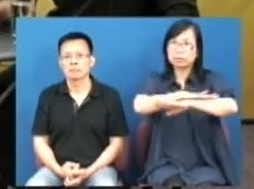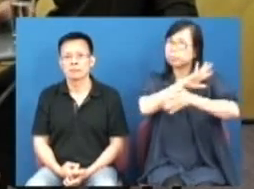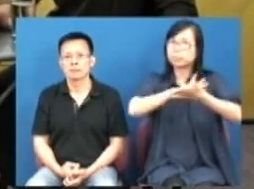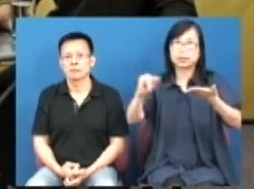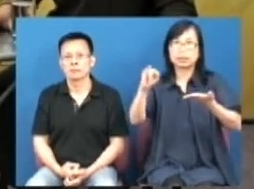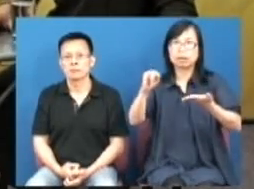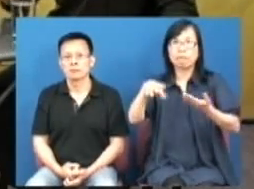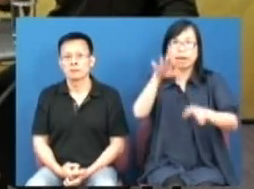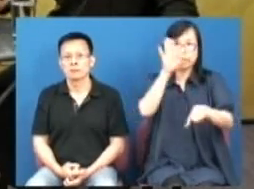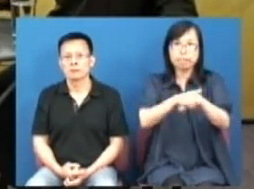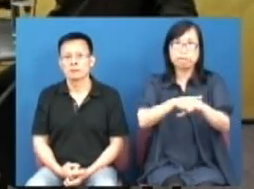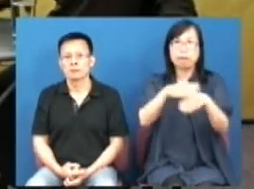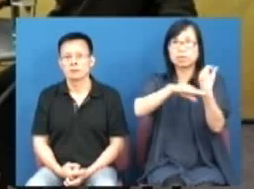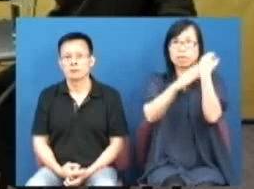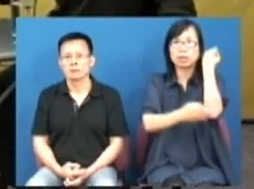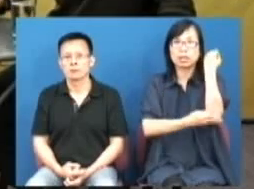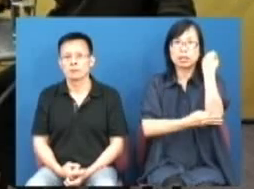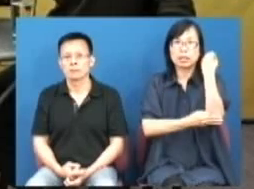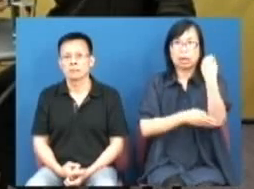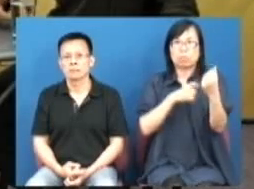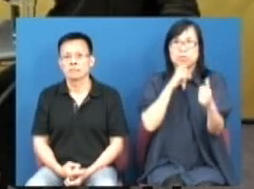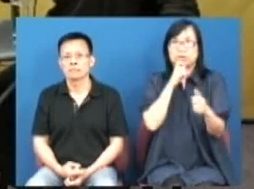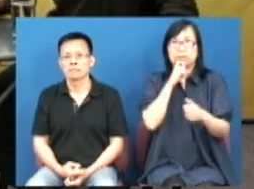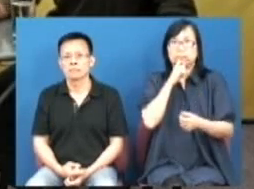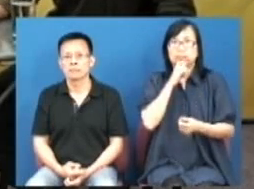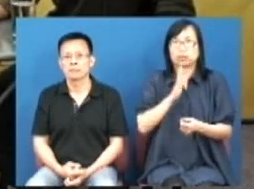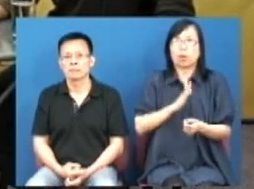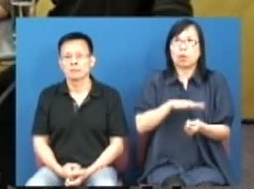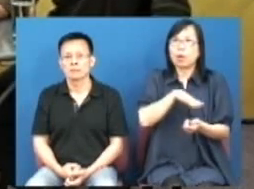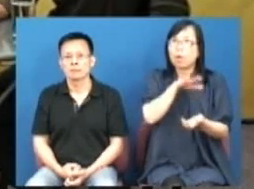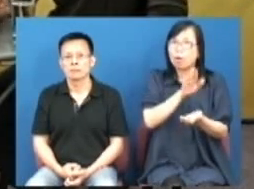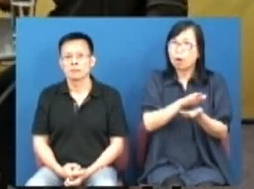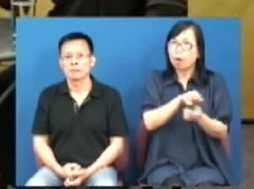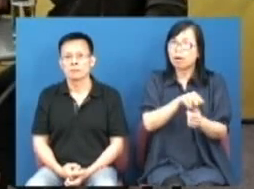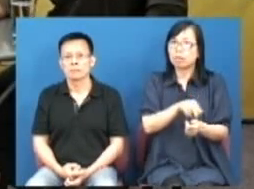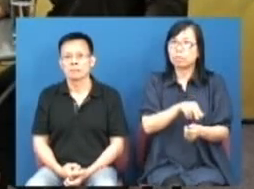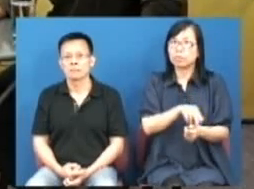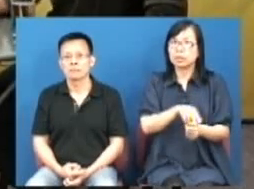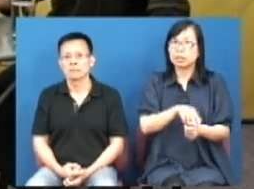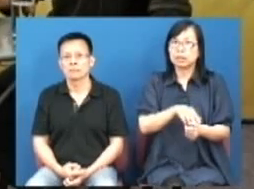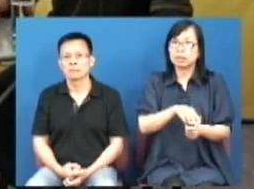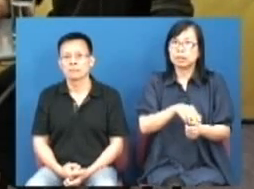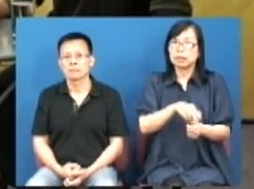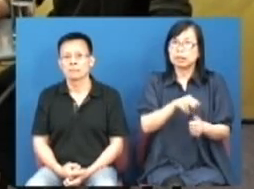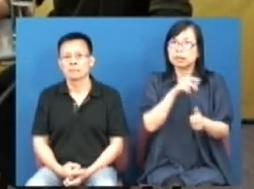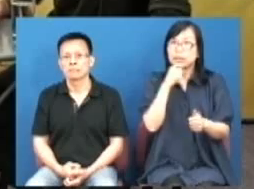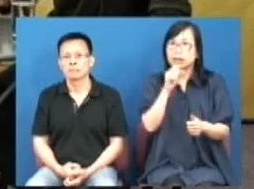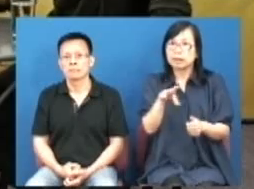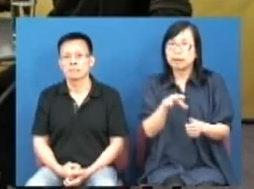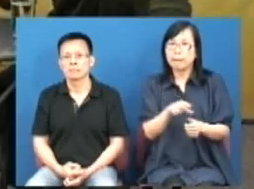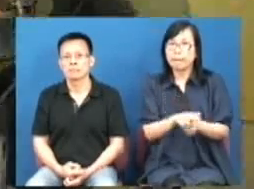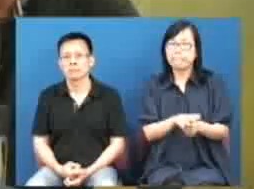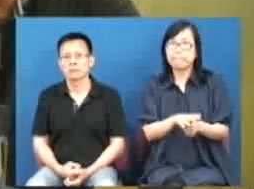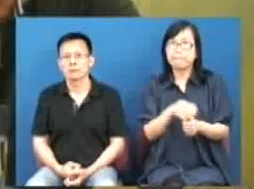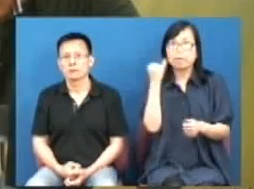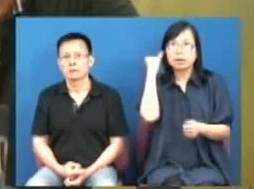咗條法例喺度，已經構成咗一種嘅威脅，構成咗白色恐怖嘅。咁、但係如果你再諗落去，喂，究竟話時話佢緊係真係唔知